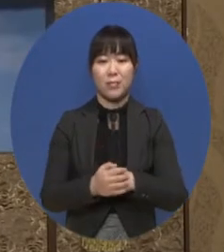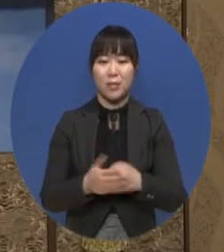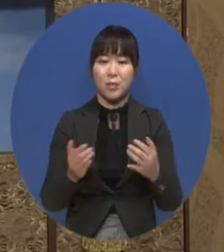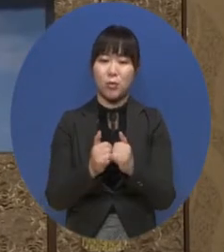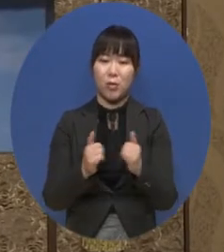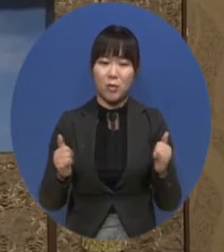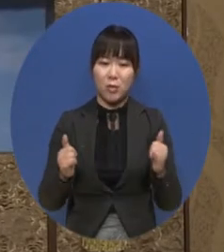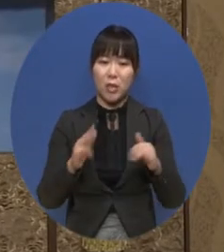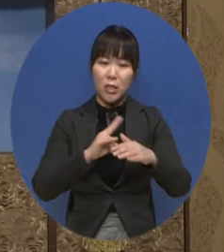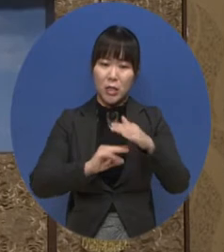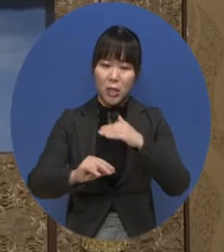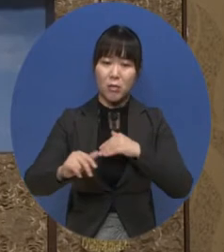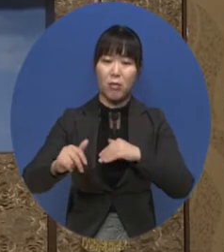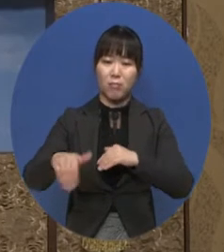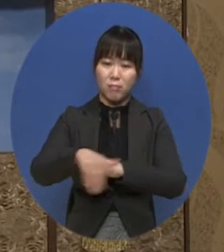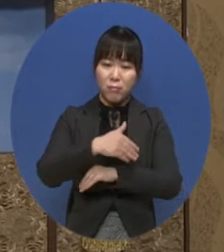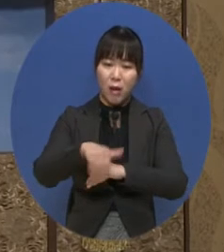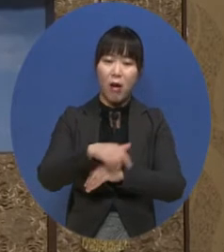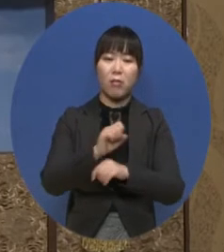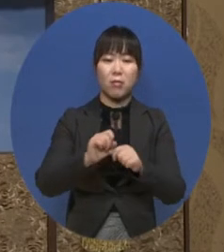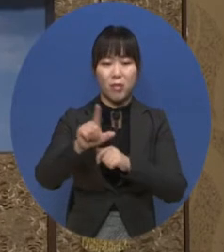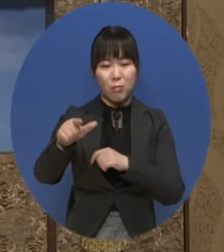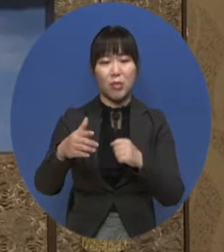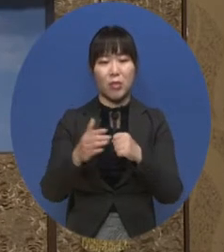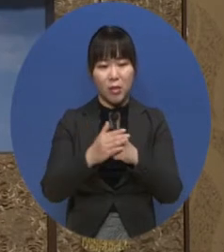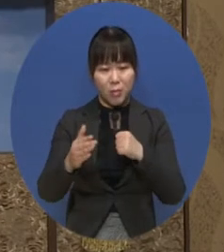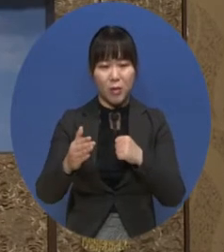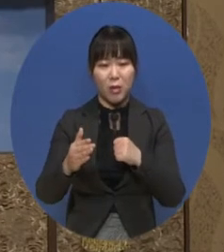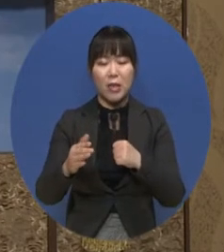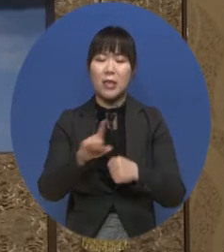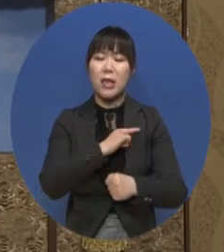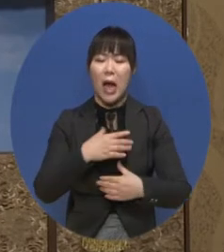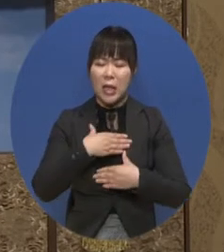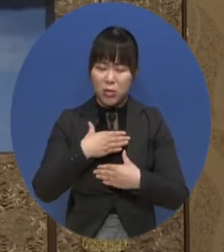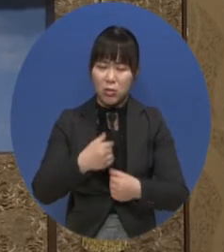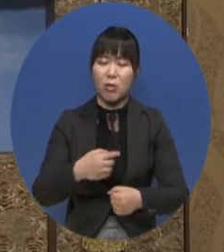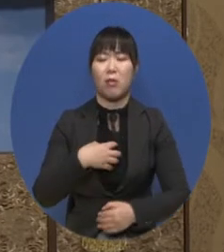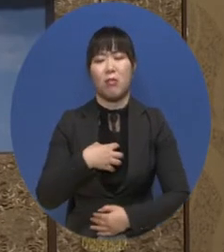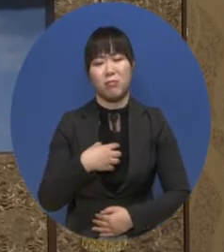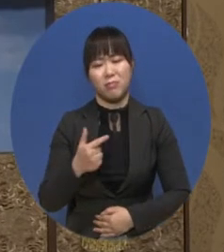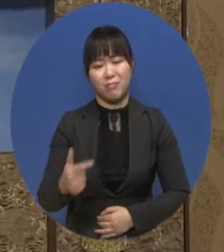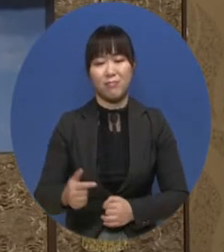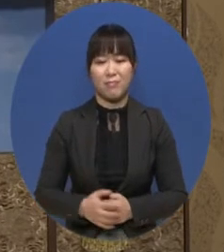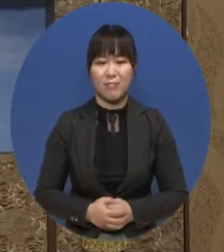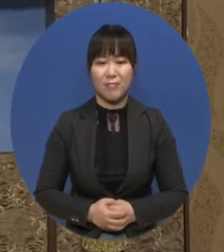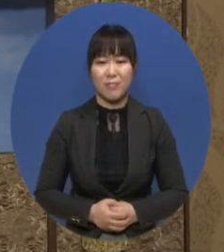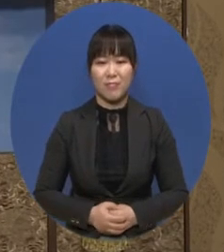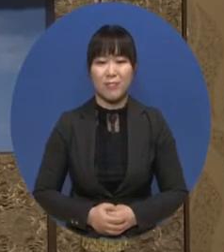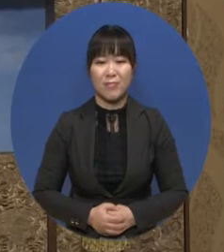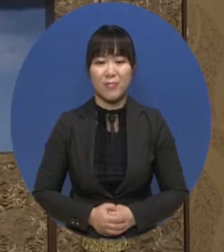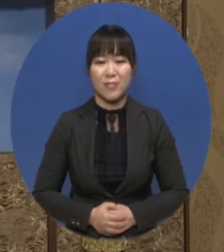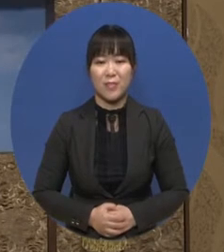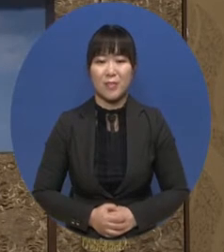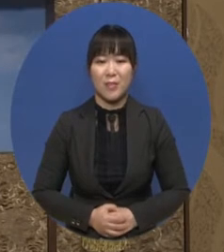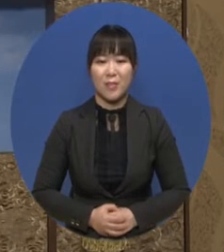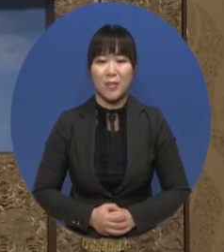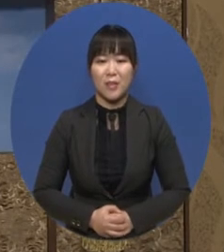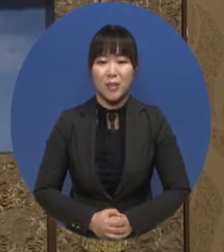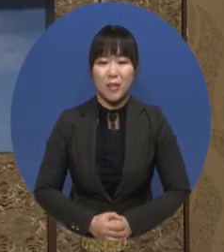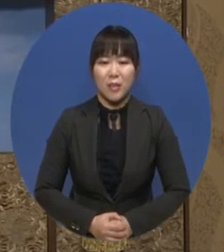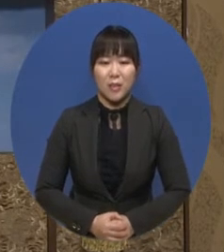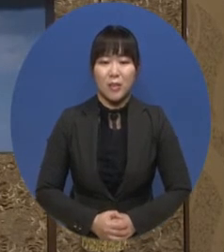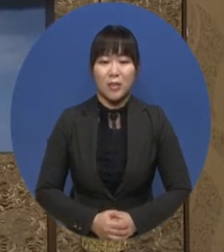직원들이 지하철로 출퇴근하는 직원들이 대부분이라 네. 안전적인 게 좀 걱정이 되더라고요. 네. 네. 이제